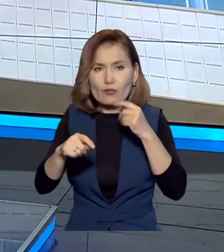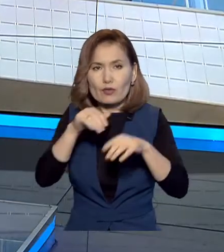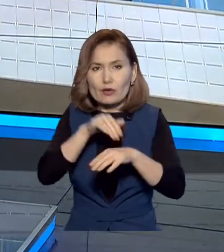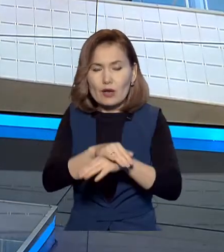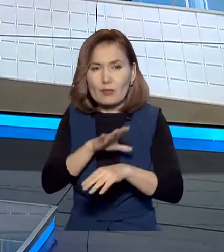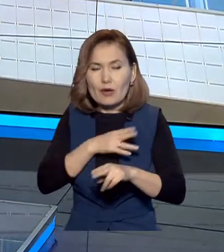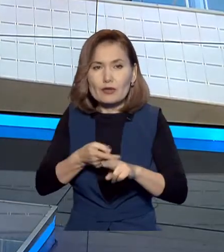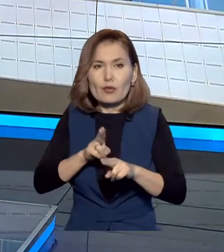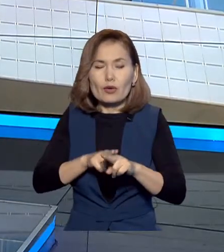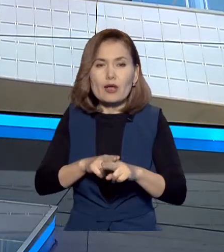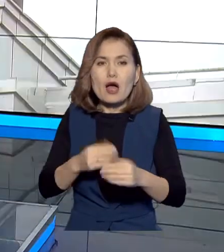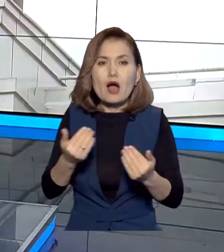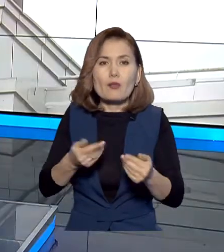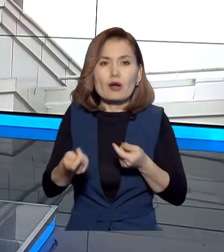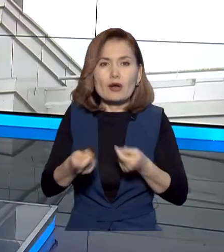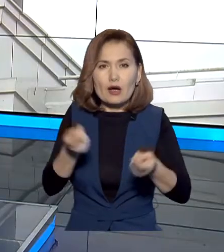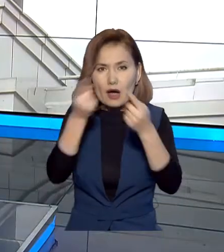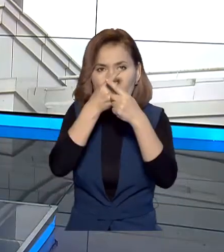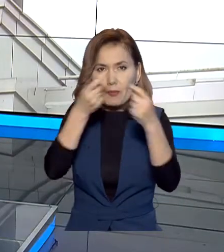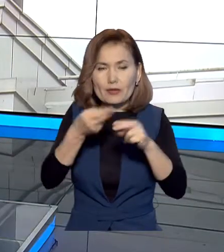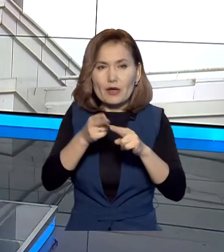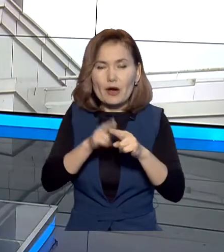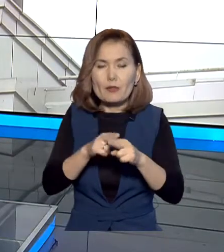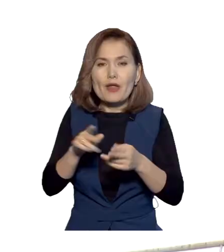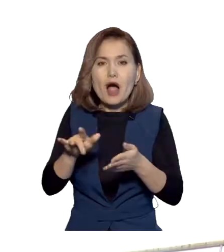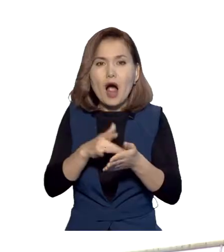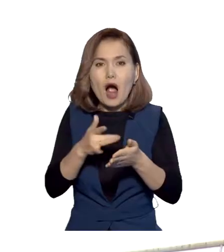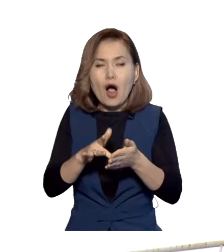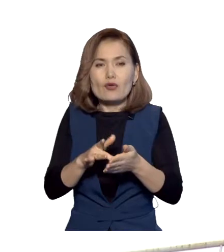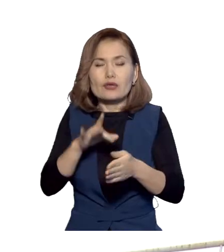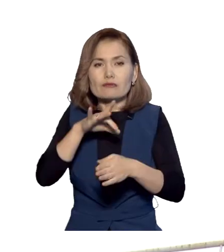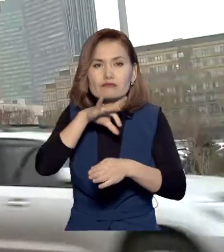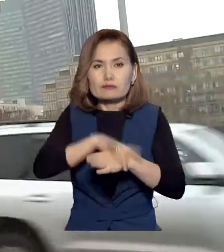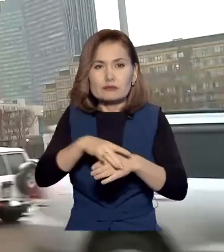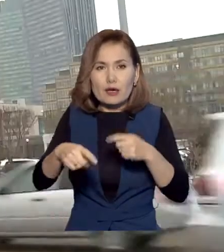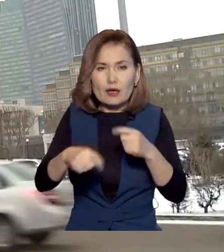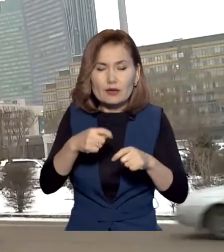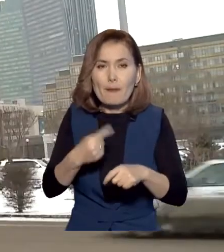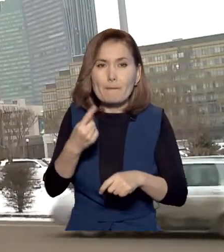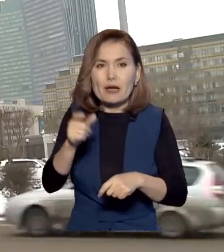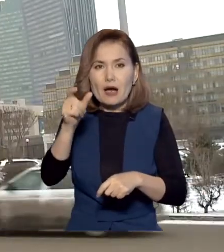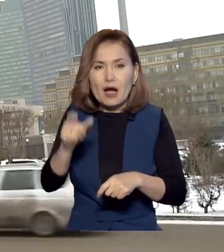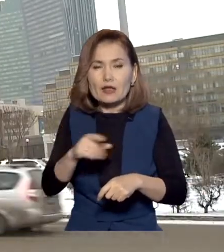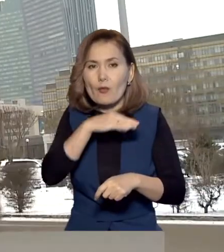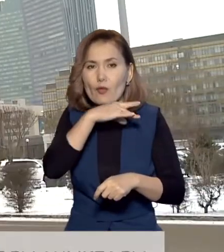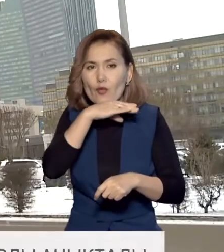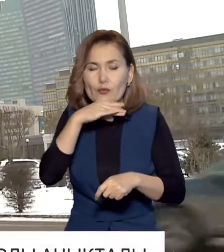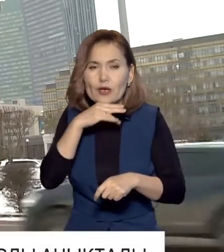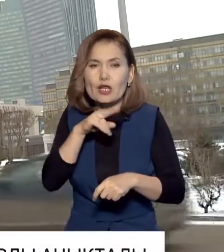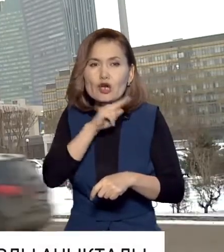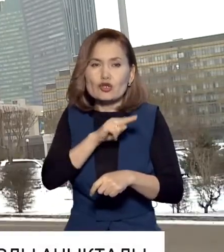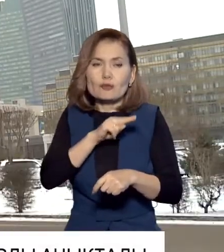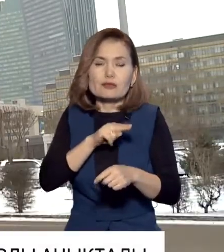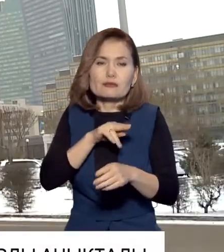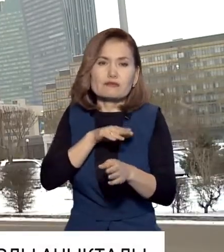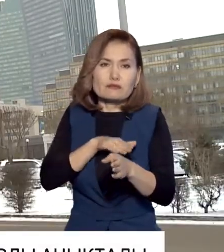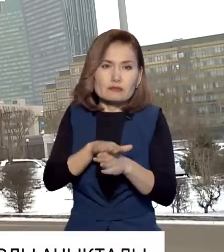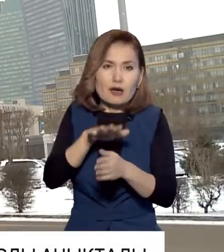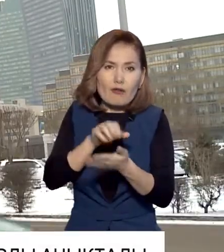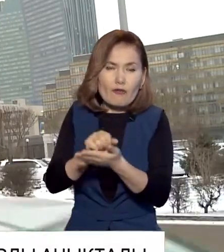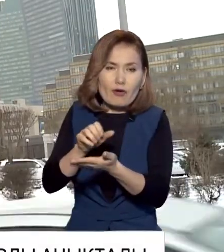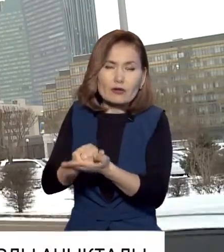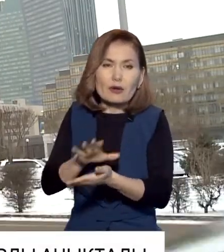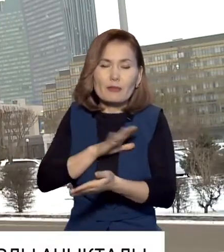баспасөз қызметі хабарлады. Аудит кезінде бір адамның бірнеше лауазымды қызметті қоса атқарғаны белгілі болған. Осылайша Пысықай басшы